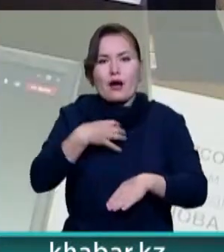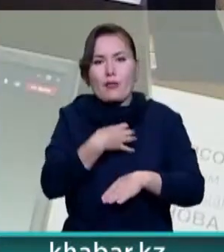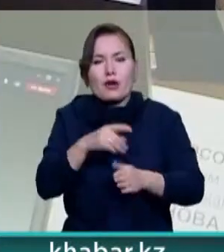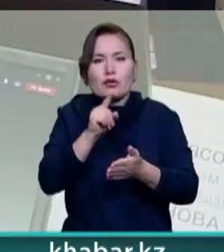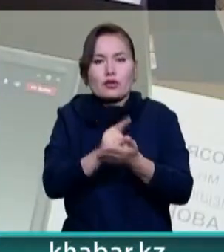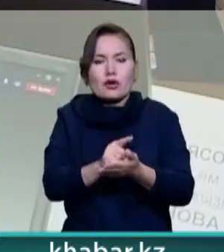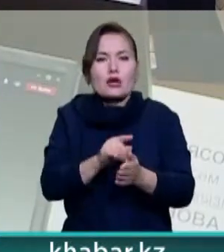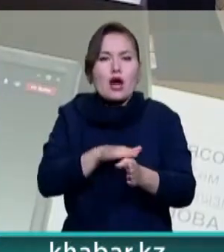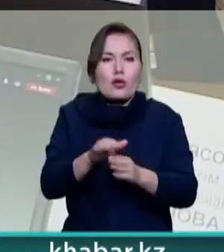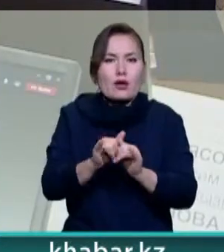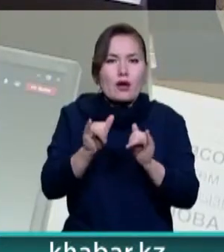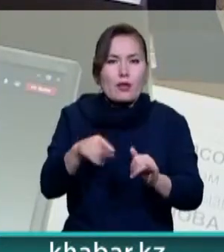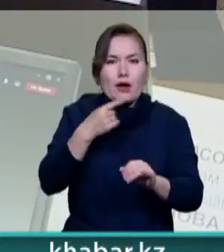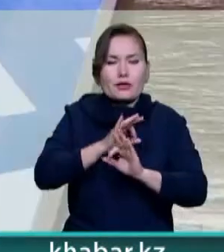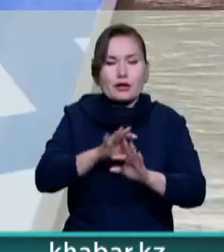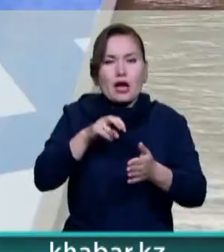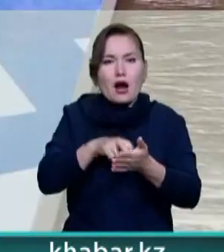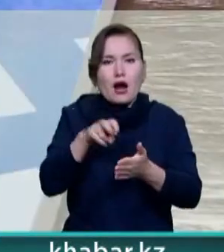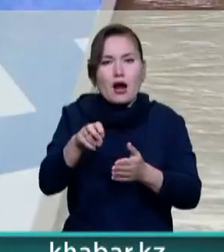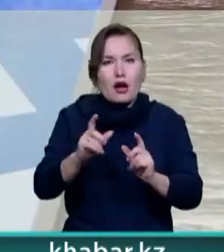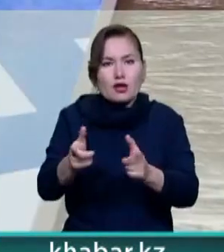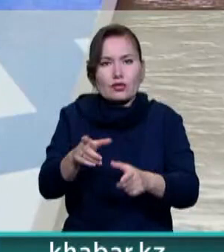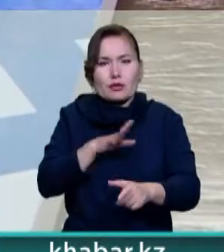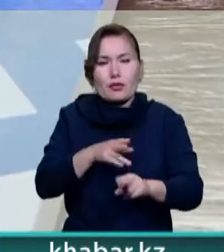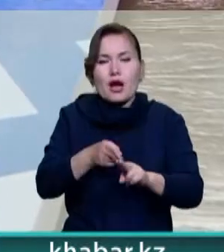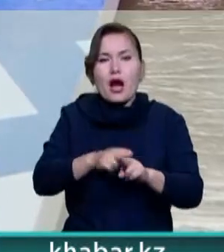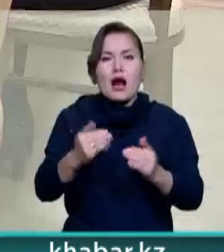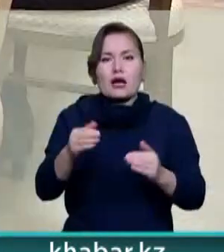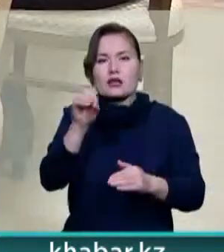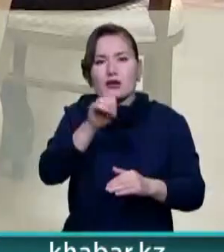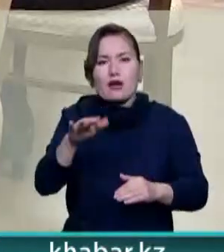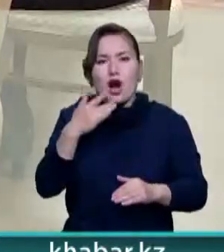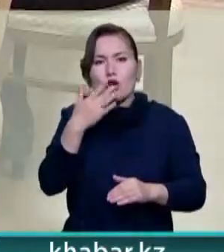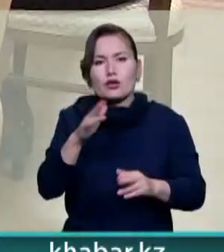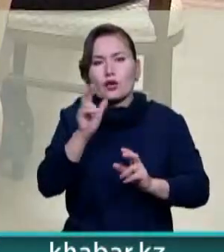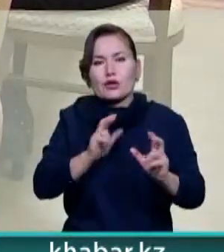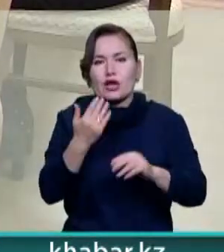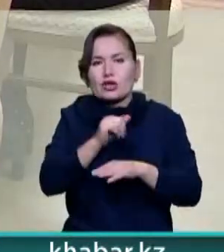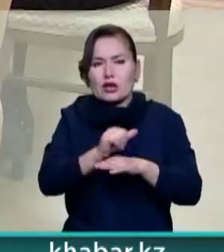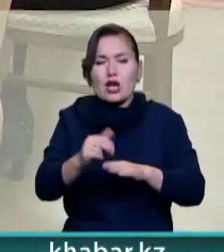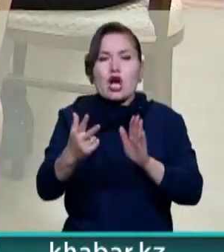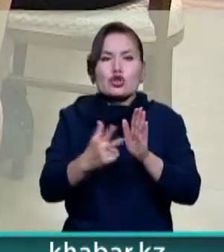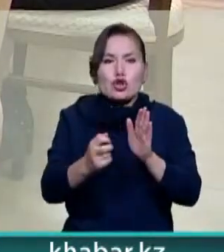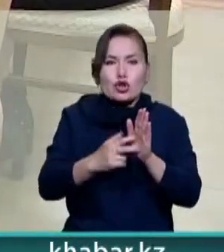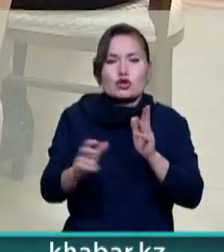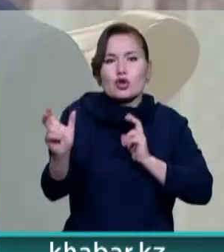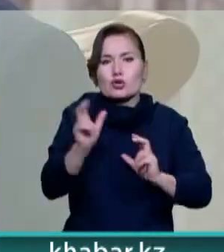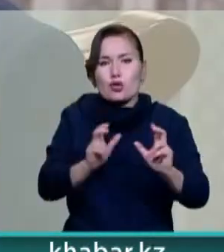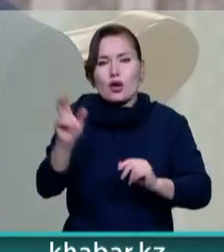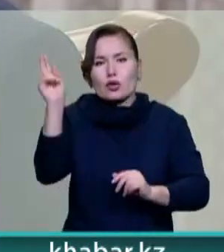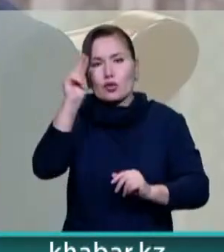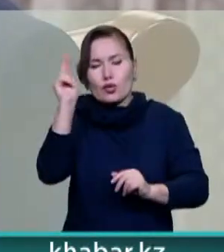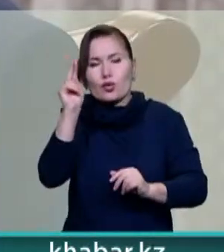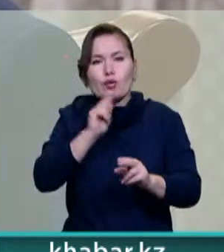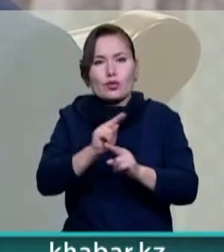құзыретке айналуы тиіс екенін айтып, арнайы хат жолдады. Қазір Еуразия ұлттық университетінде шетелдік 800-ге жуық студент білім